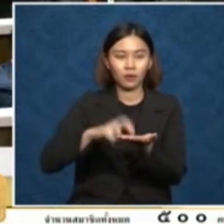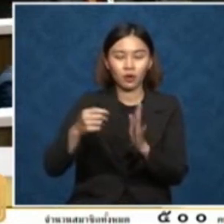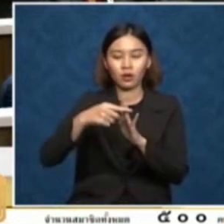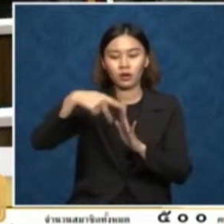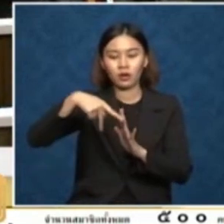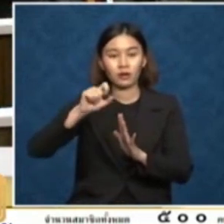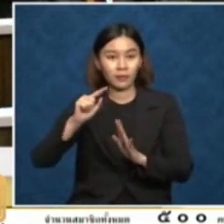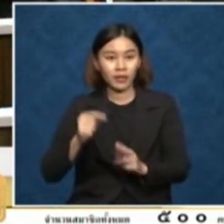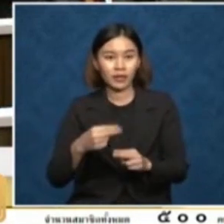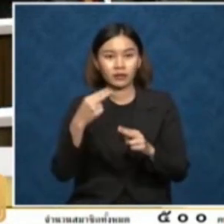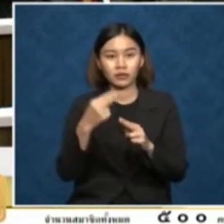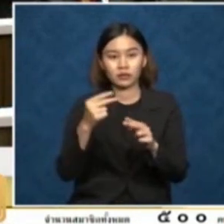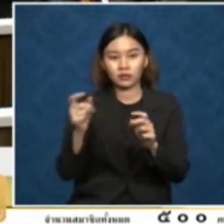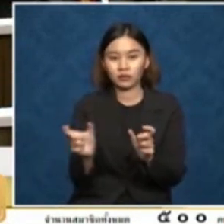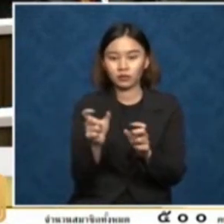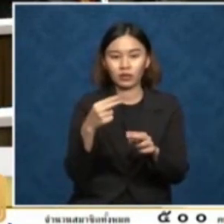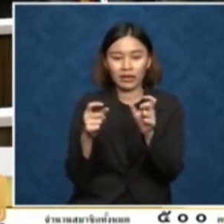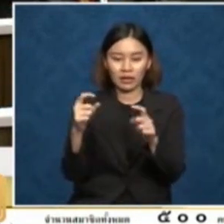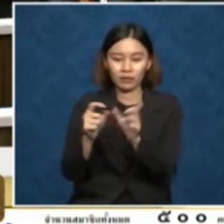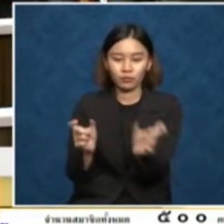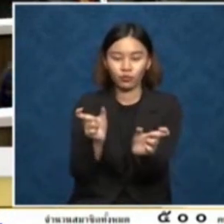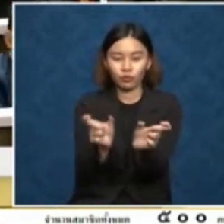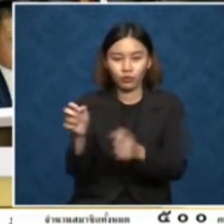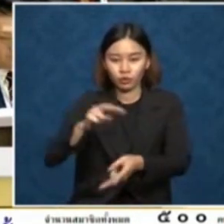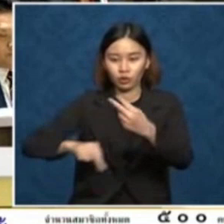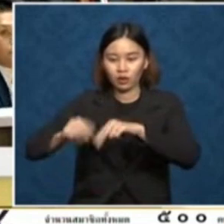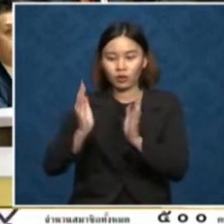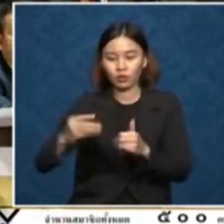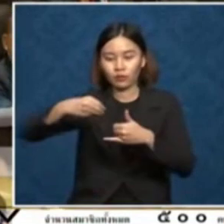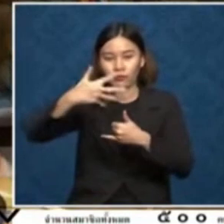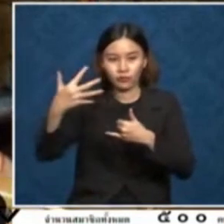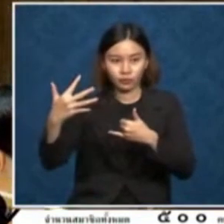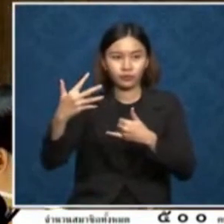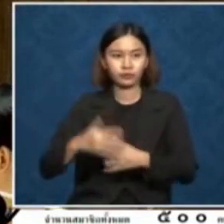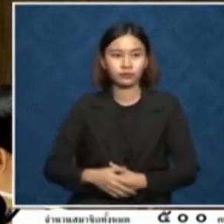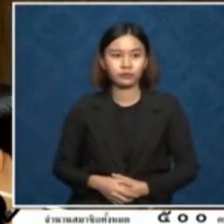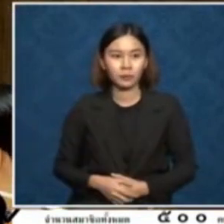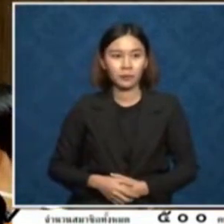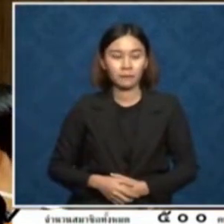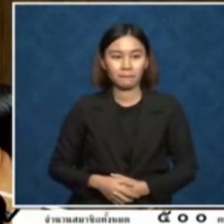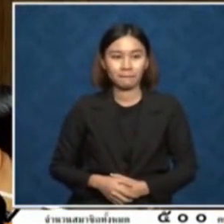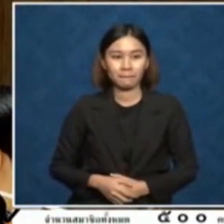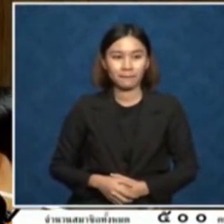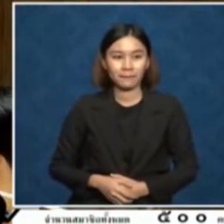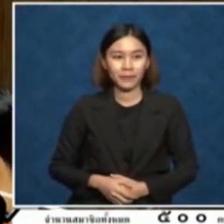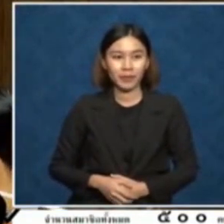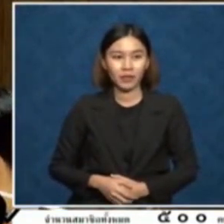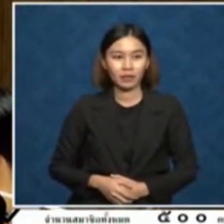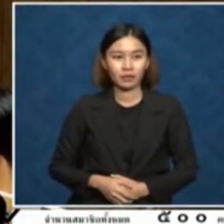ศคำนำหน้าและการคุ้มครองบุคคลผู้มีความหลากหลายทางเพศครับท่านประธาน